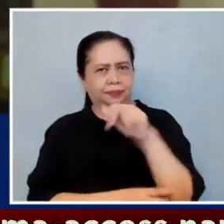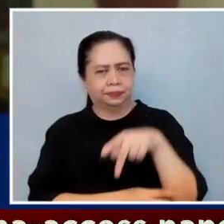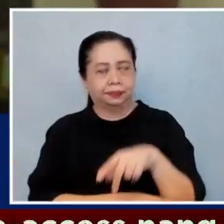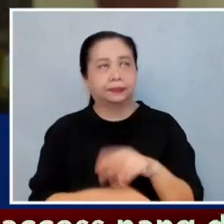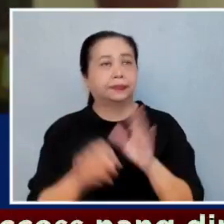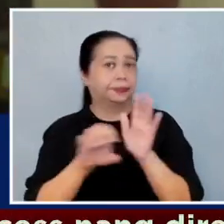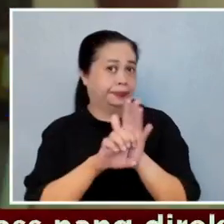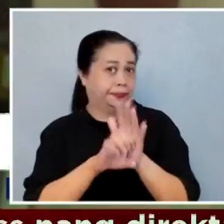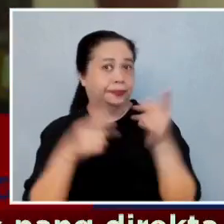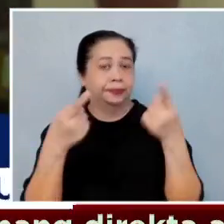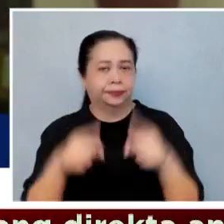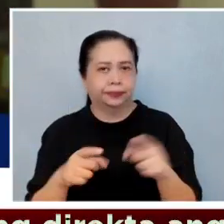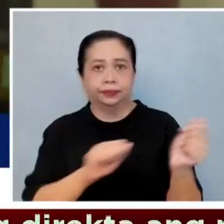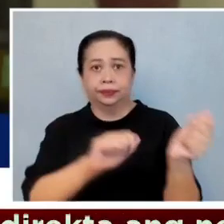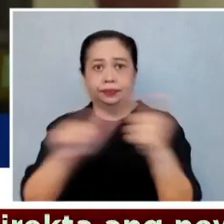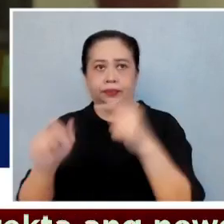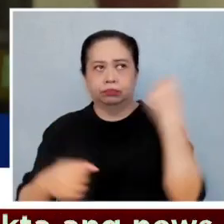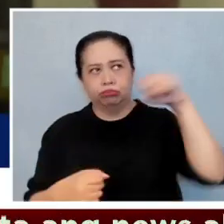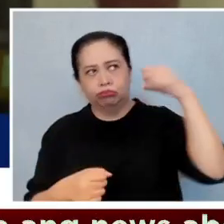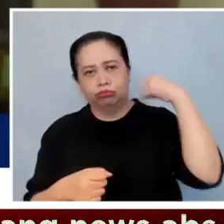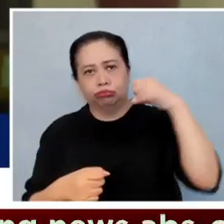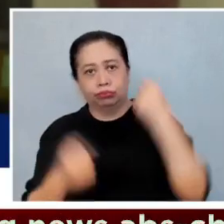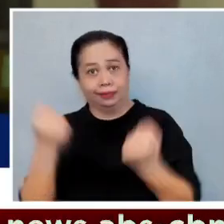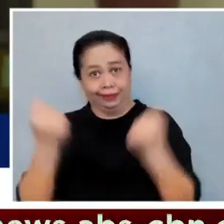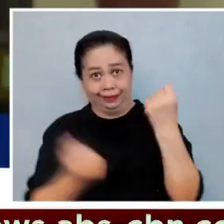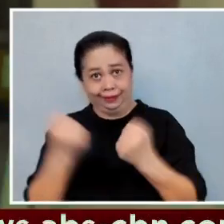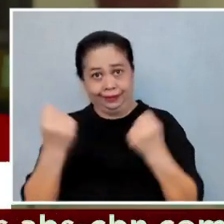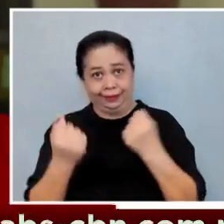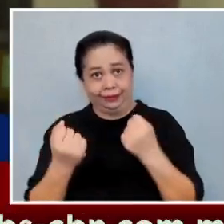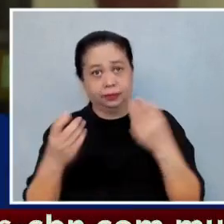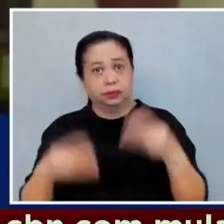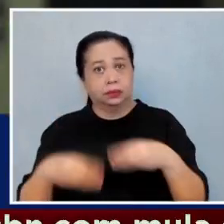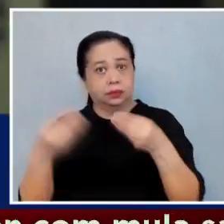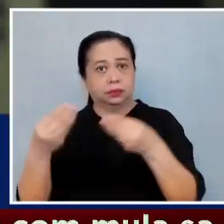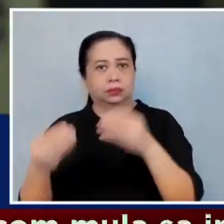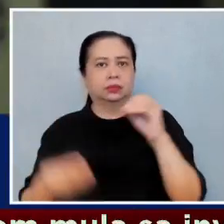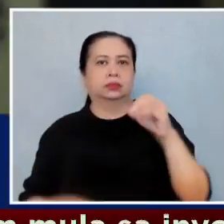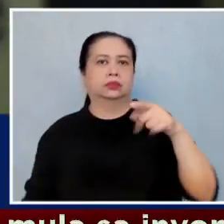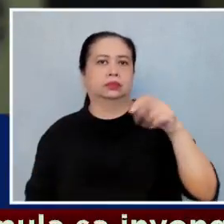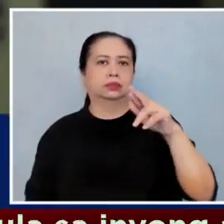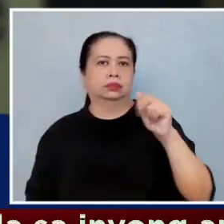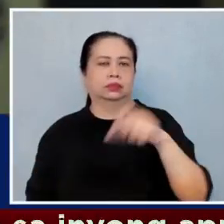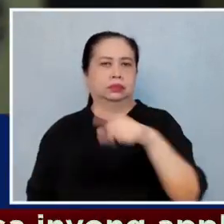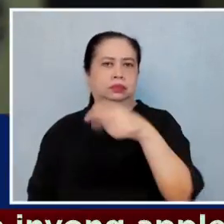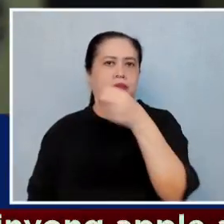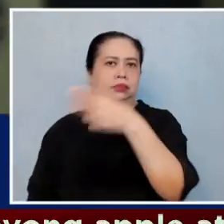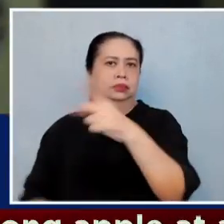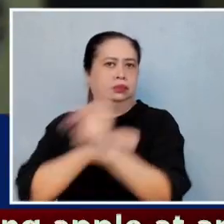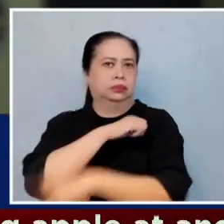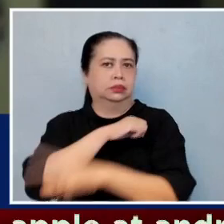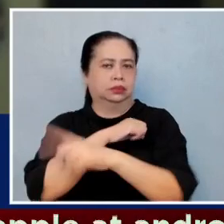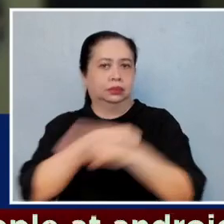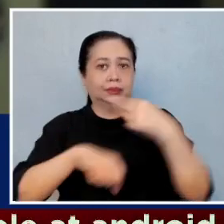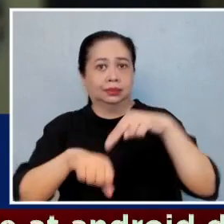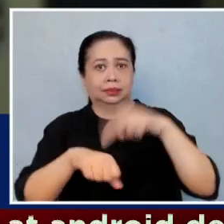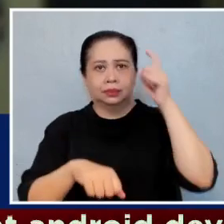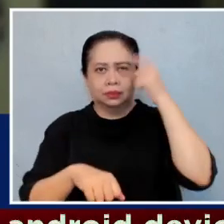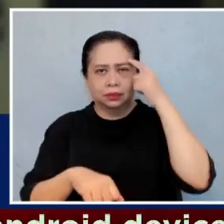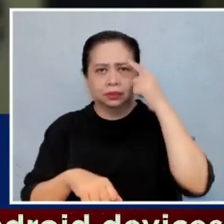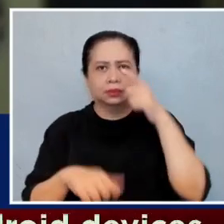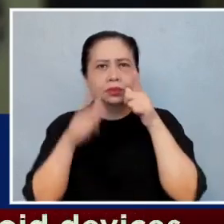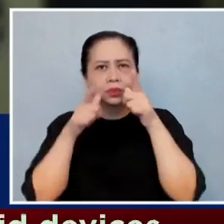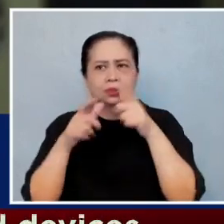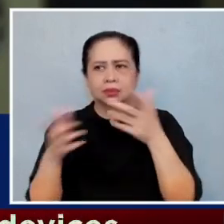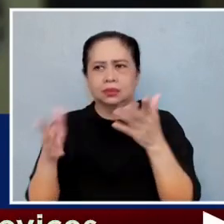ang nangyayari, lahat ng violation ng driver napupunta sa operator. Yung national government parang